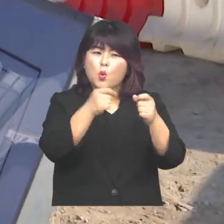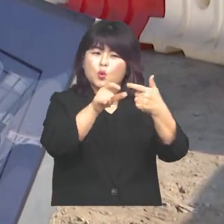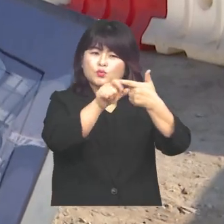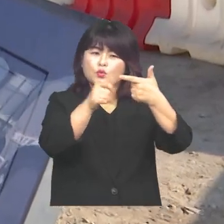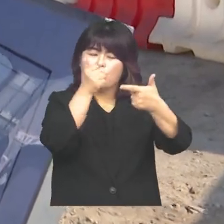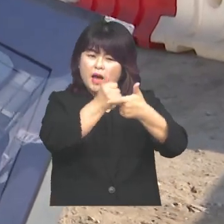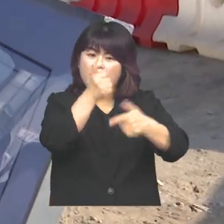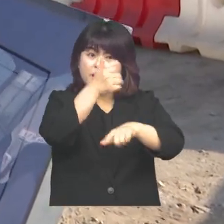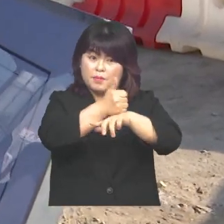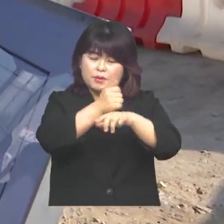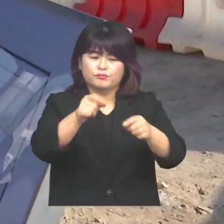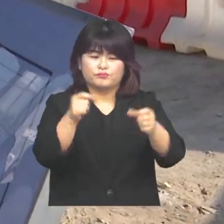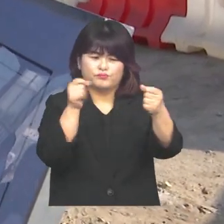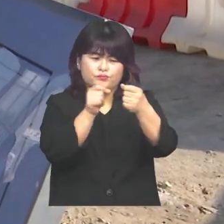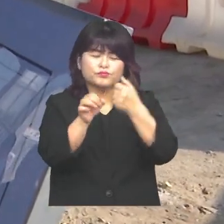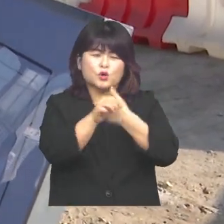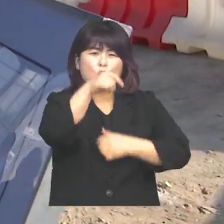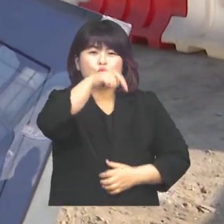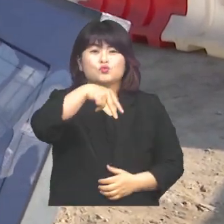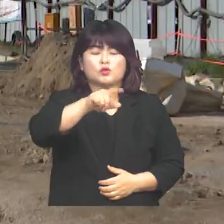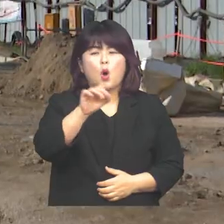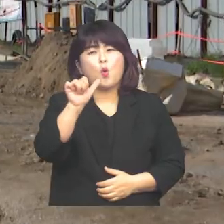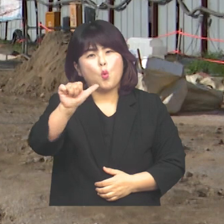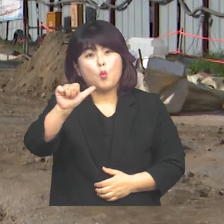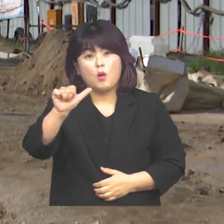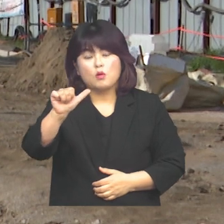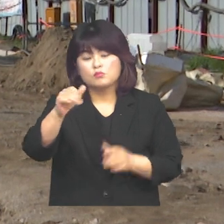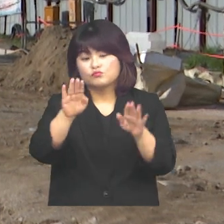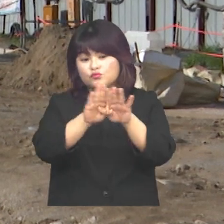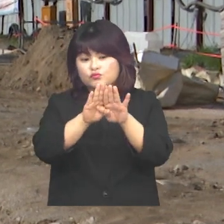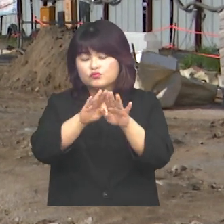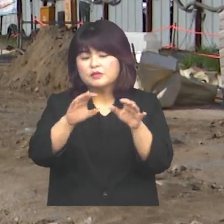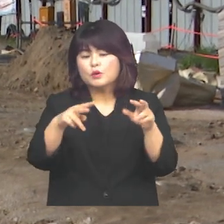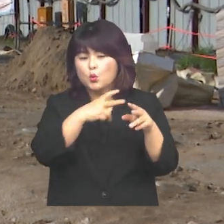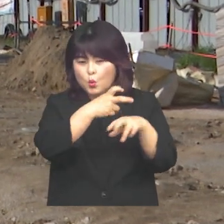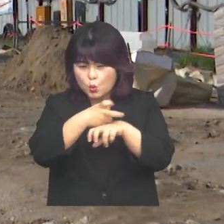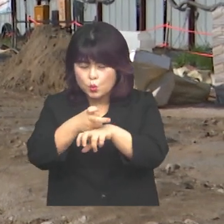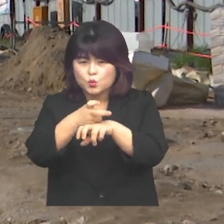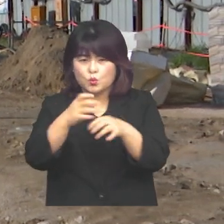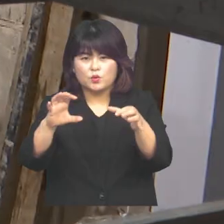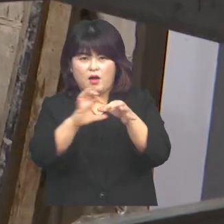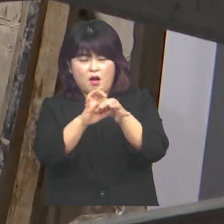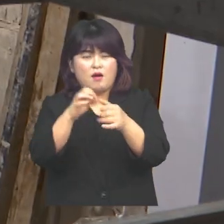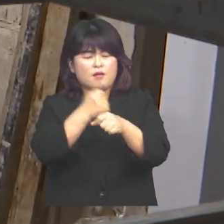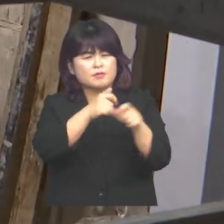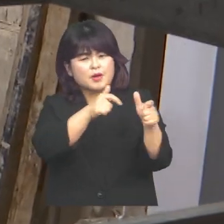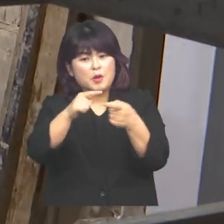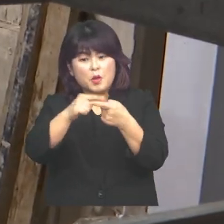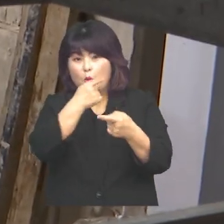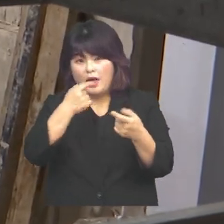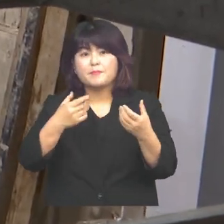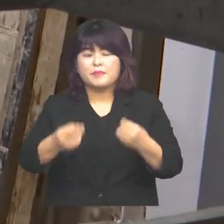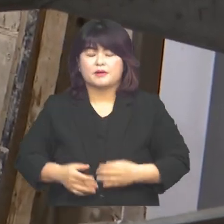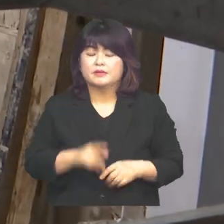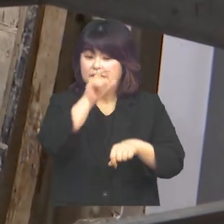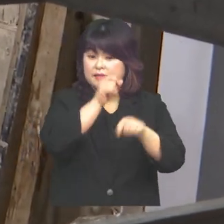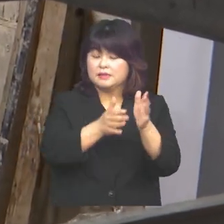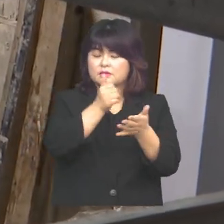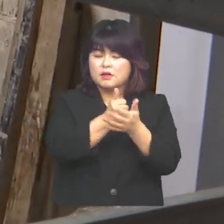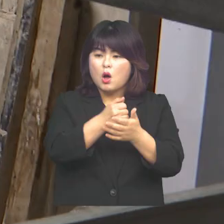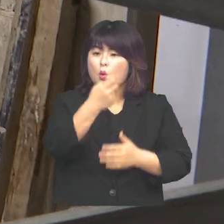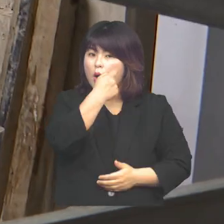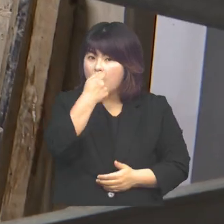이달 중 개통을 앞둔 GTS 구성역 5번 출구를 방문해 교통 연계 등 준비 상황을 점검했습니다.